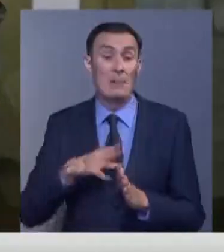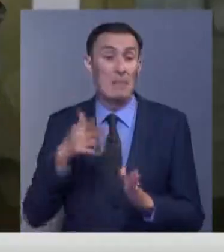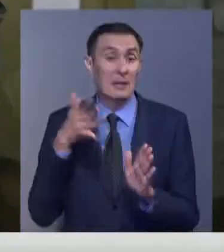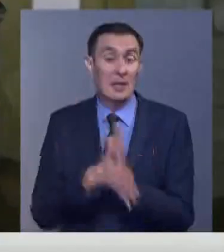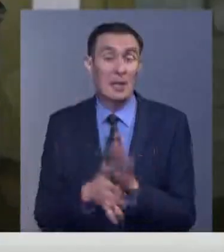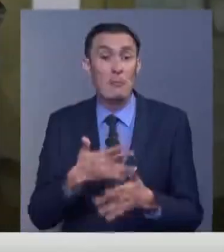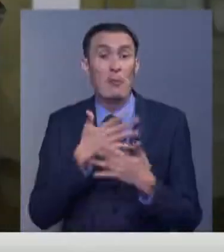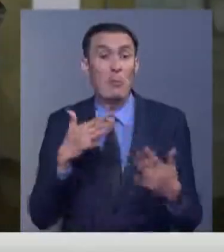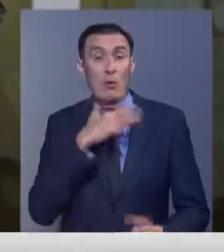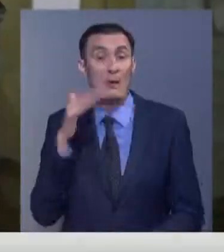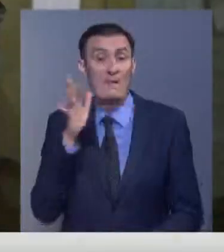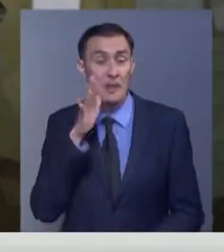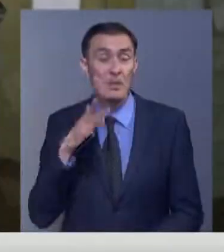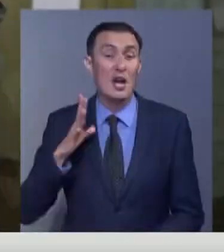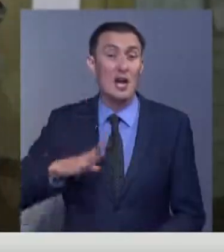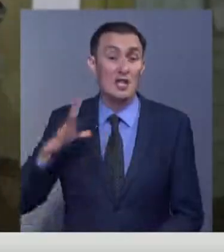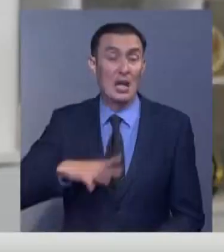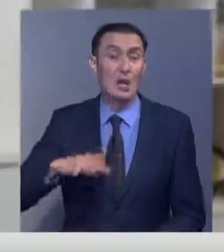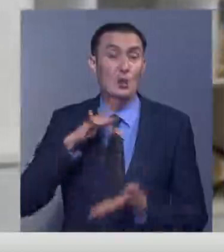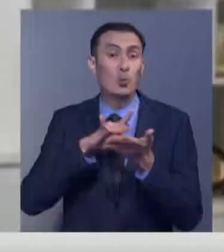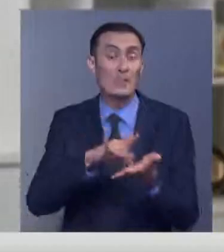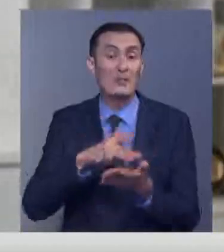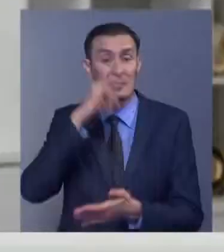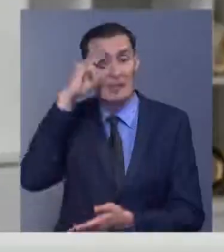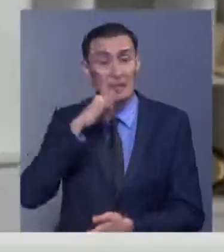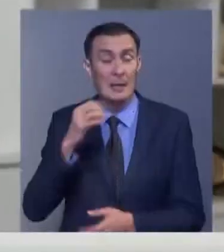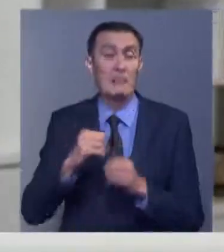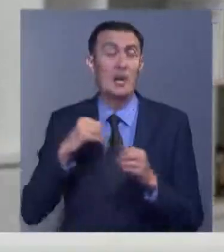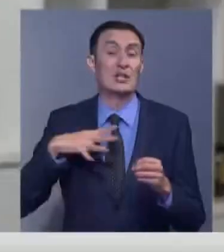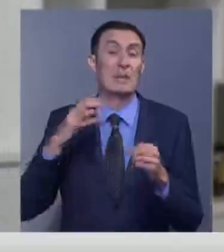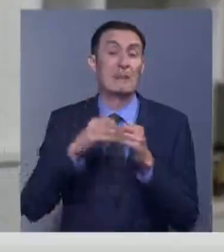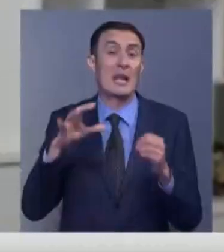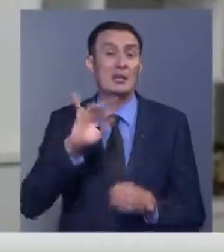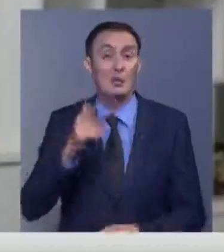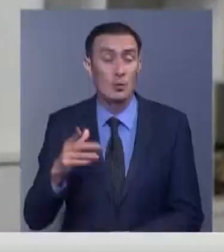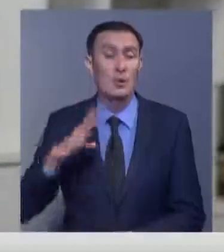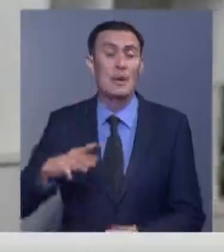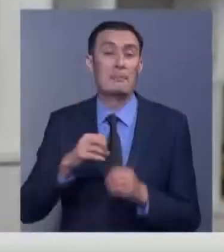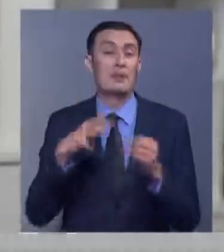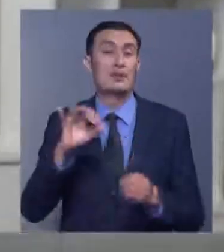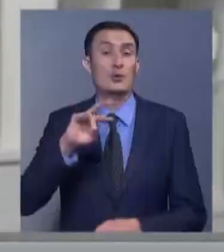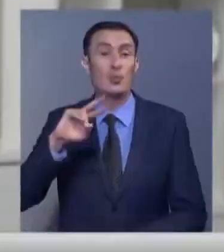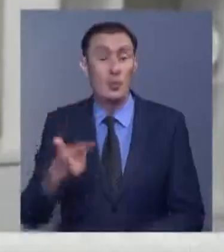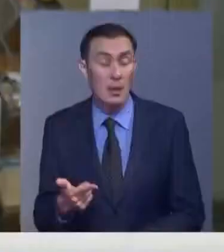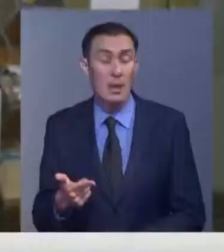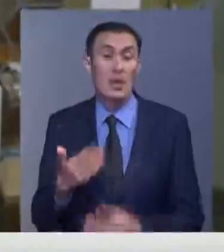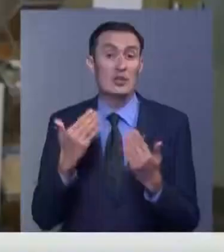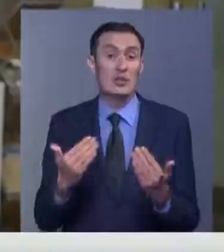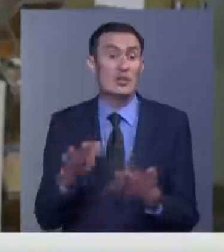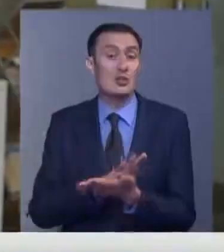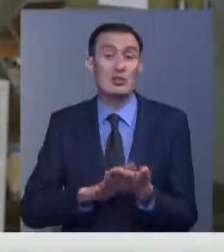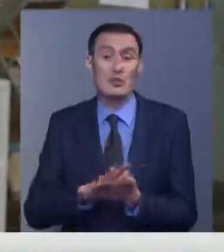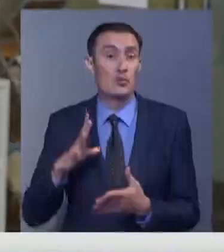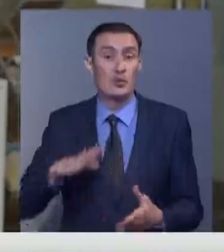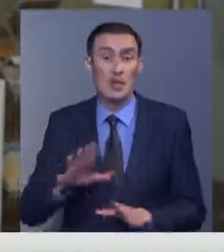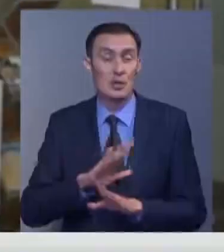очень много времени и ждали туристов из Казахстана. Мы ждали 15 июня, потом 15 июля. Сейчас ничего не жду,